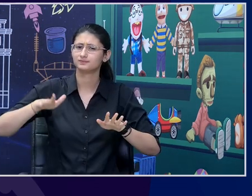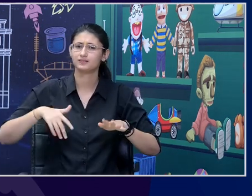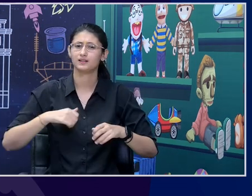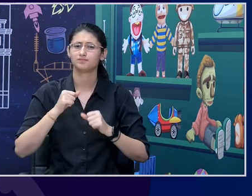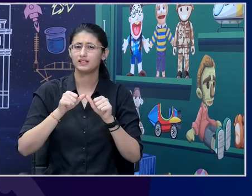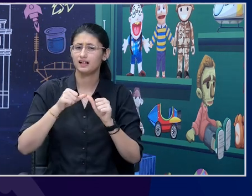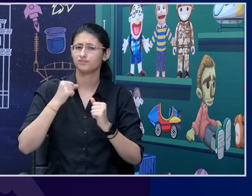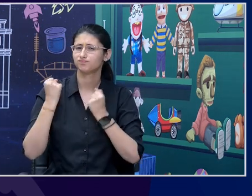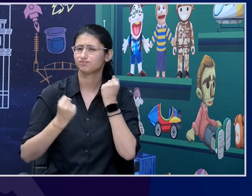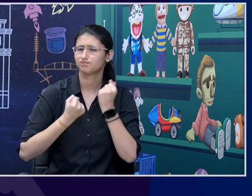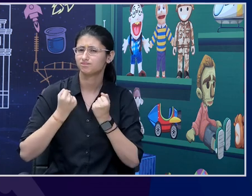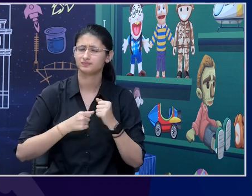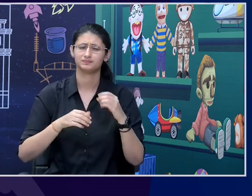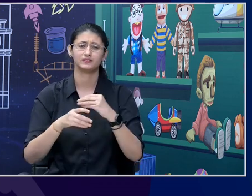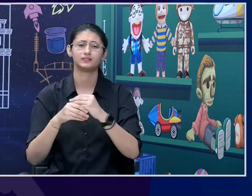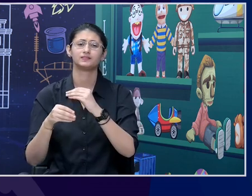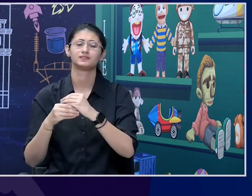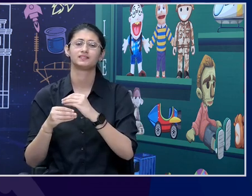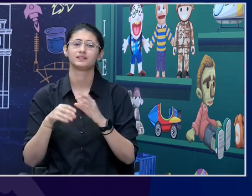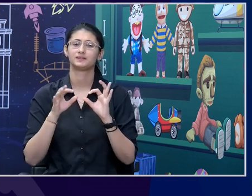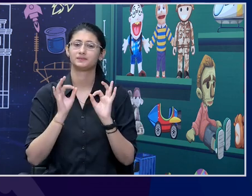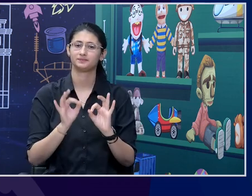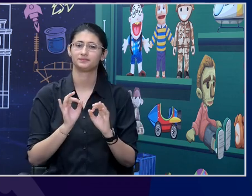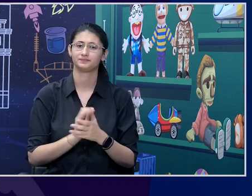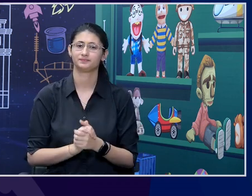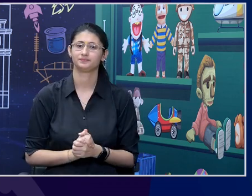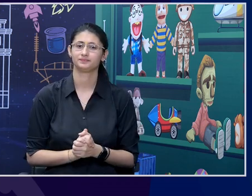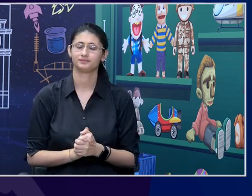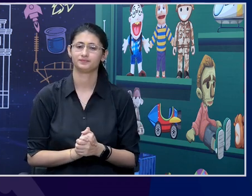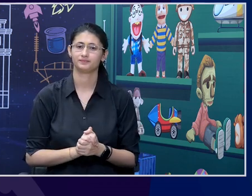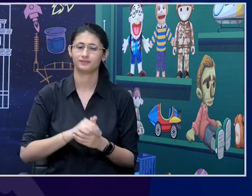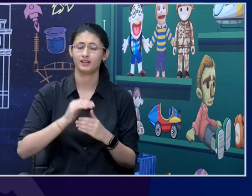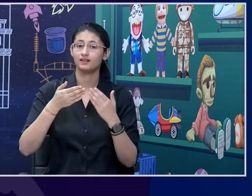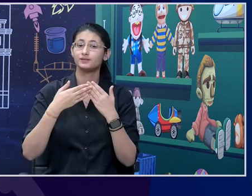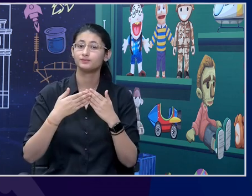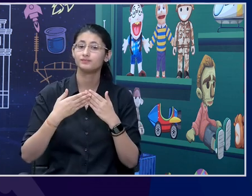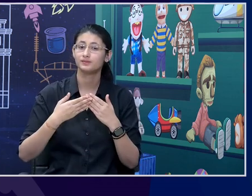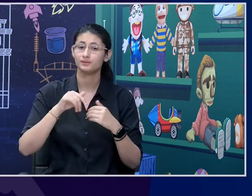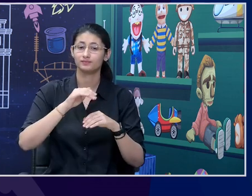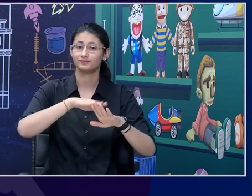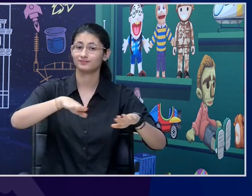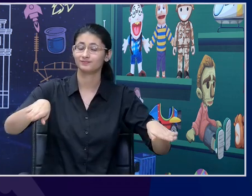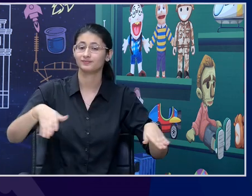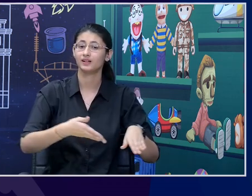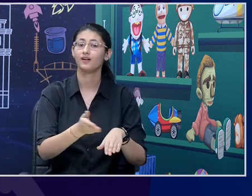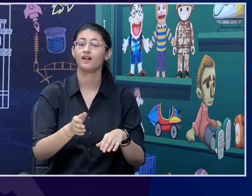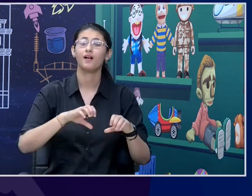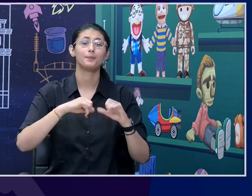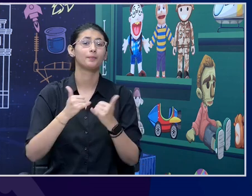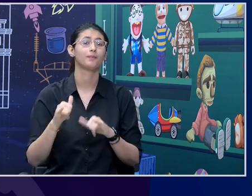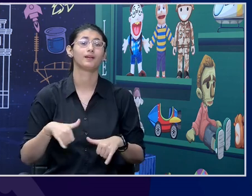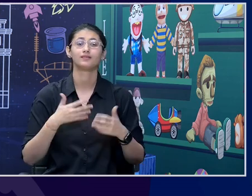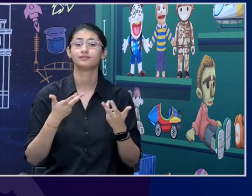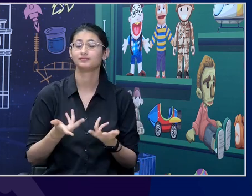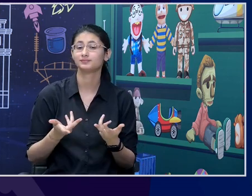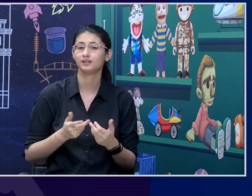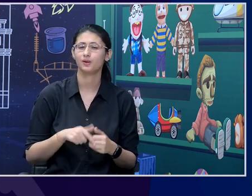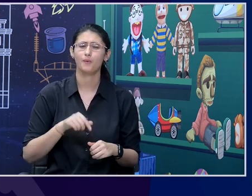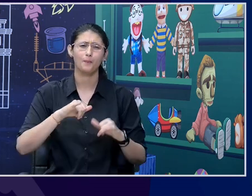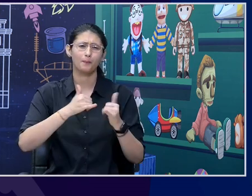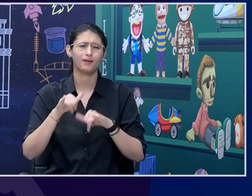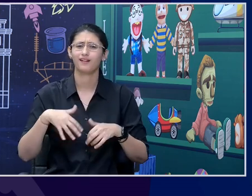किस तरह से खेलते हैं तो मैं उम्मीद करती हूं की बच्चे बता पाएंगे की वो इस तरह के खेलों को किस तरह से खेलते हैं